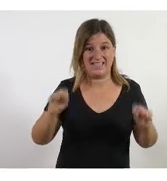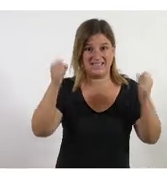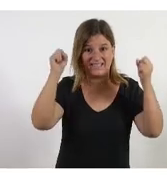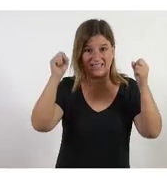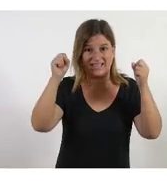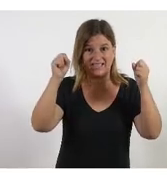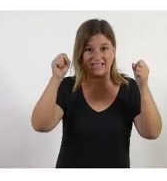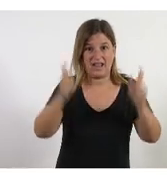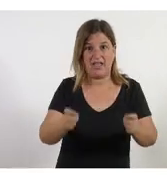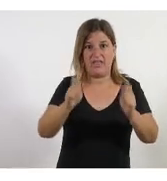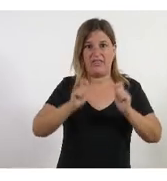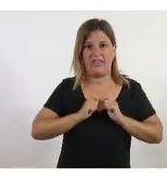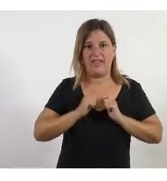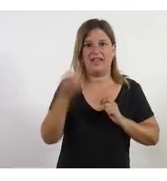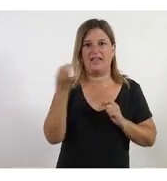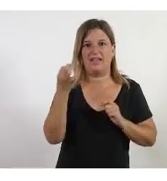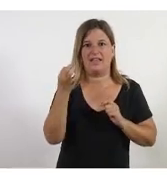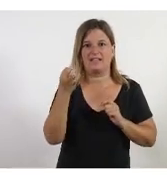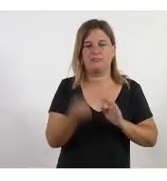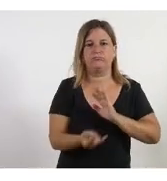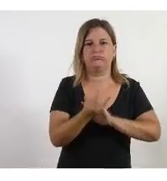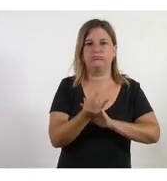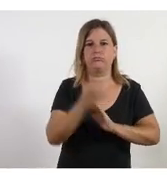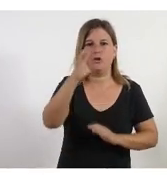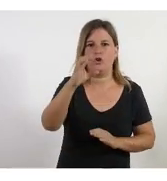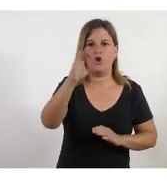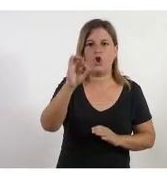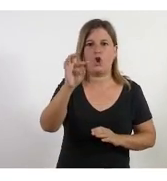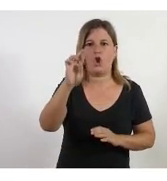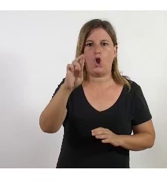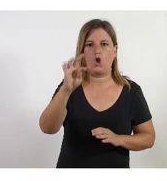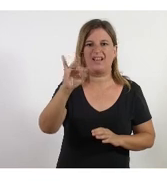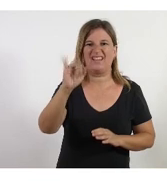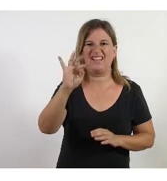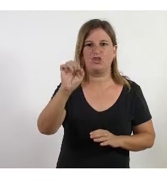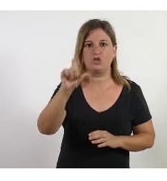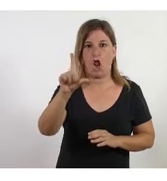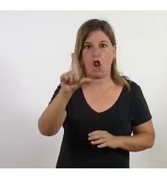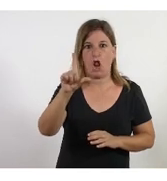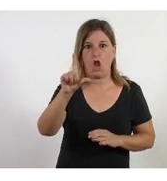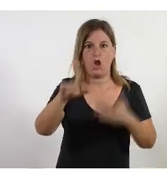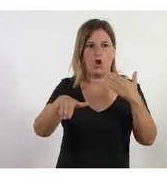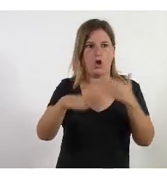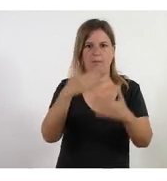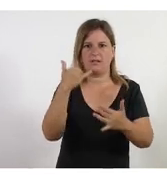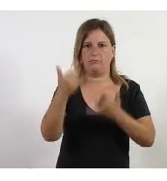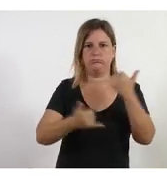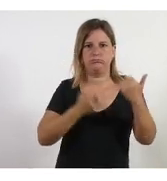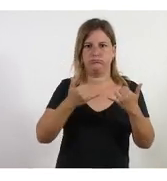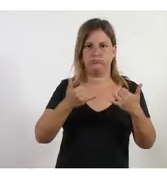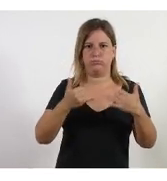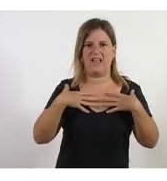que ens passa és que generem molt cortisol. I quan generem molt cortisol és quan comencen les complicacions a nivell de la nostra